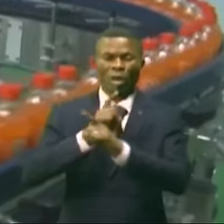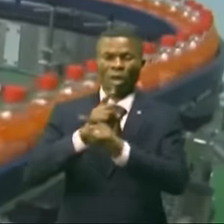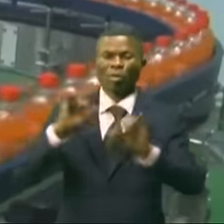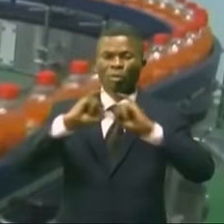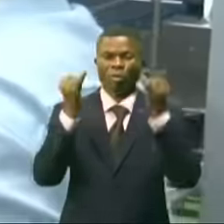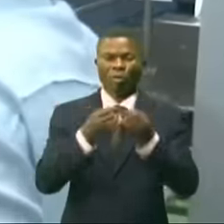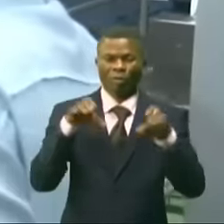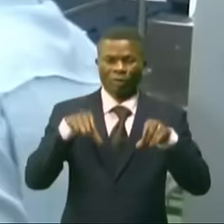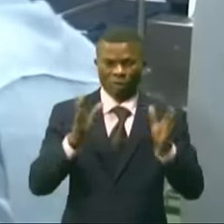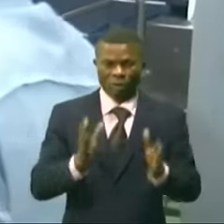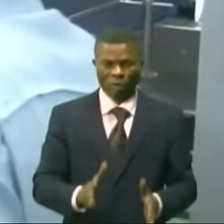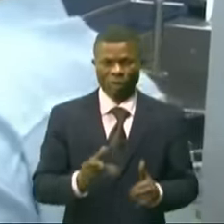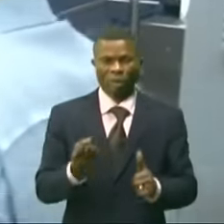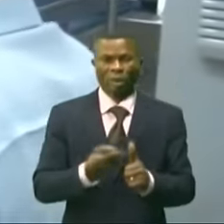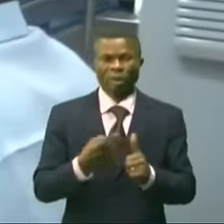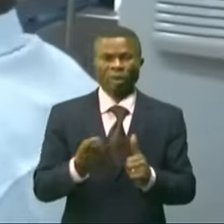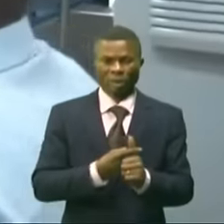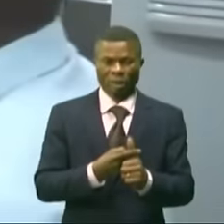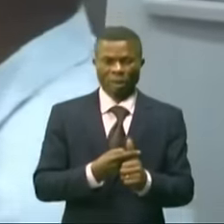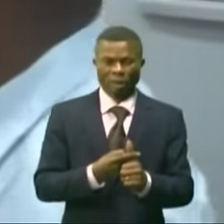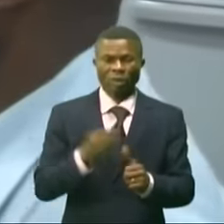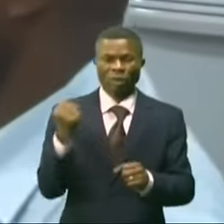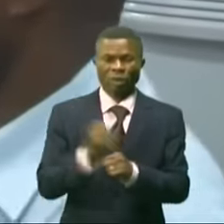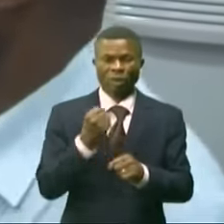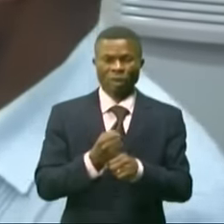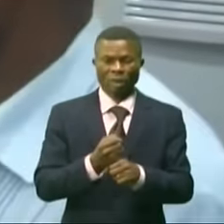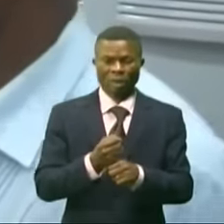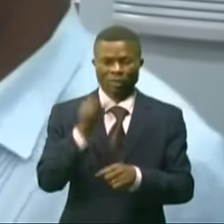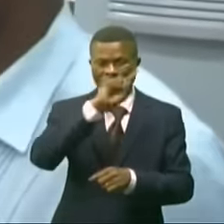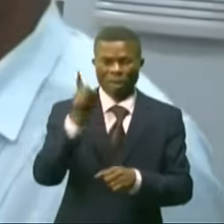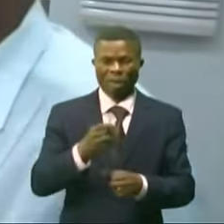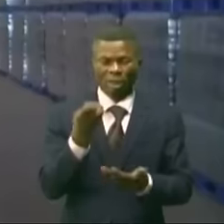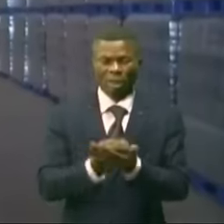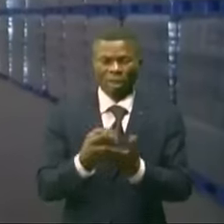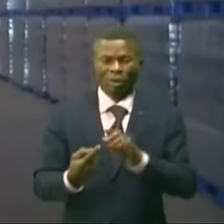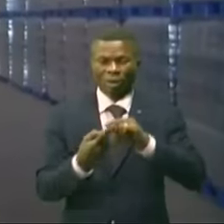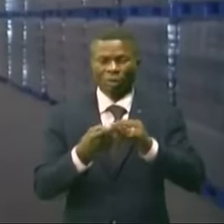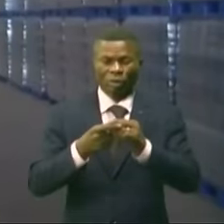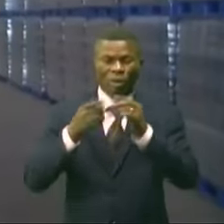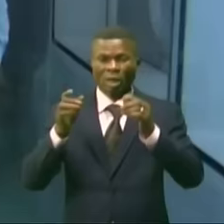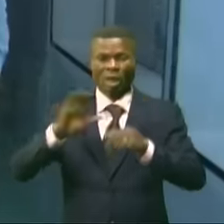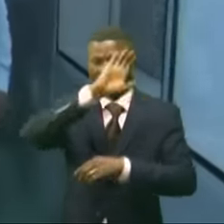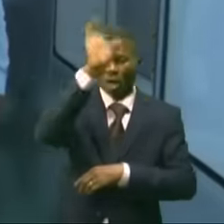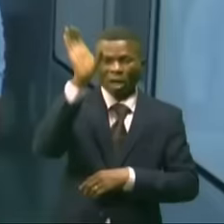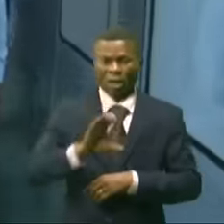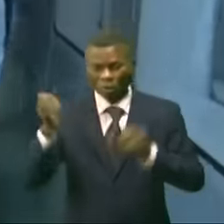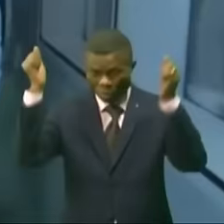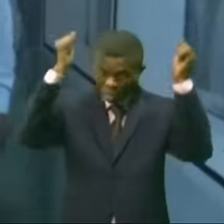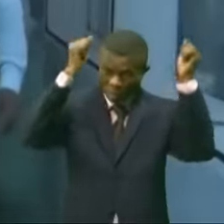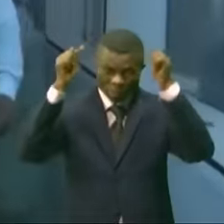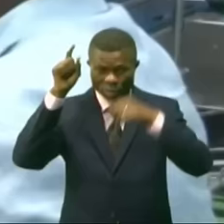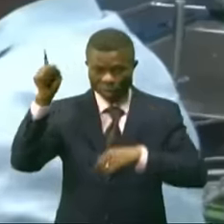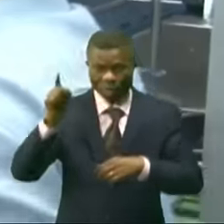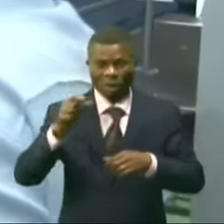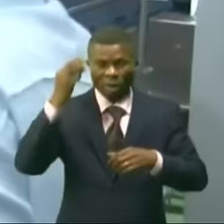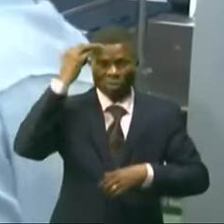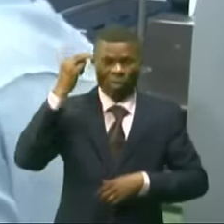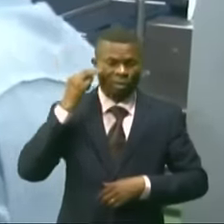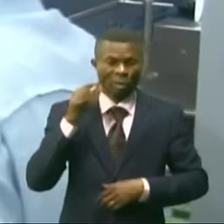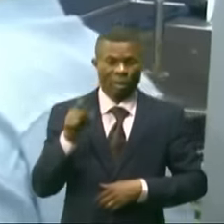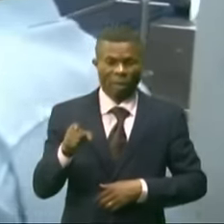locales surtout cell qui opèent ici à la zone économique spéciale de Maluku sur place Julien palukou